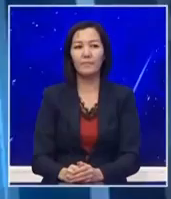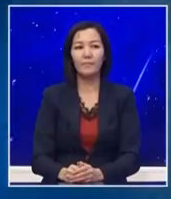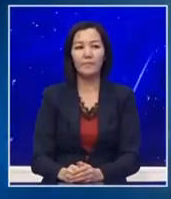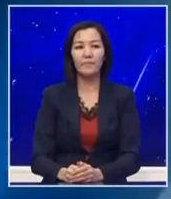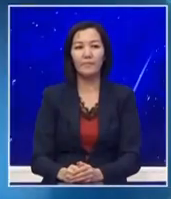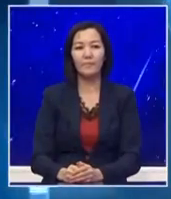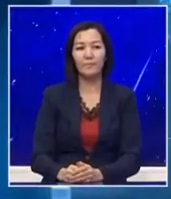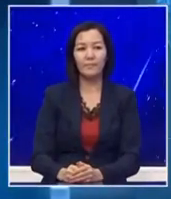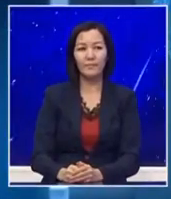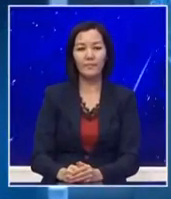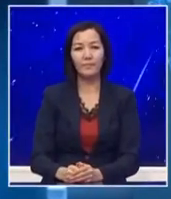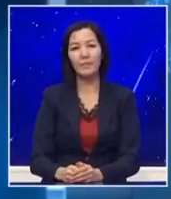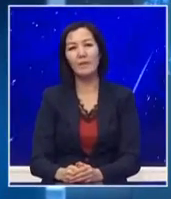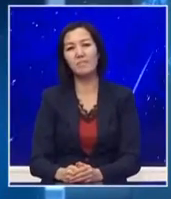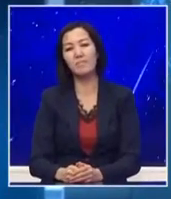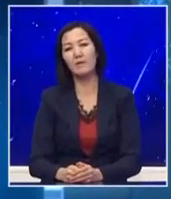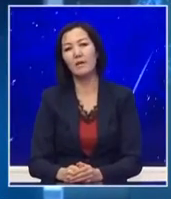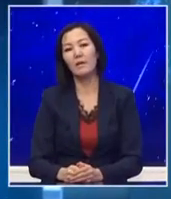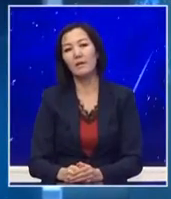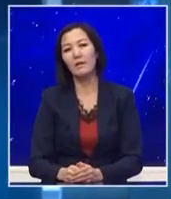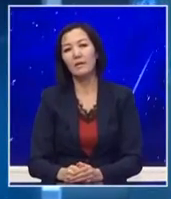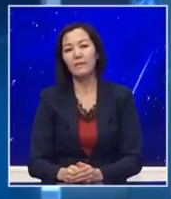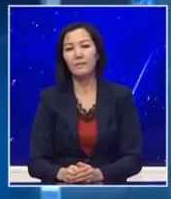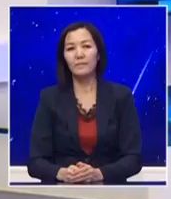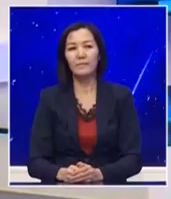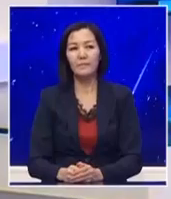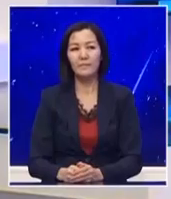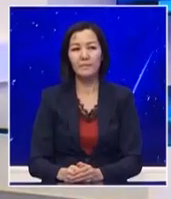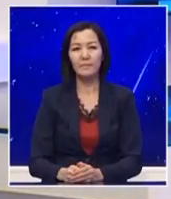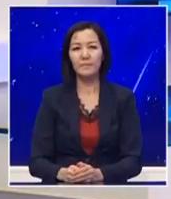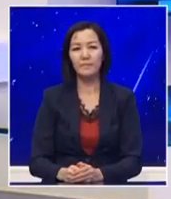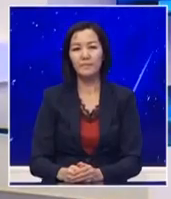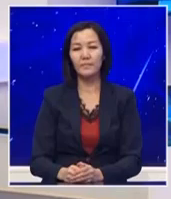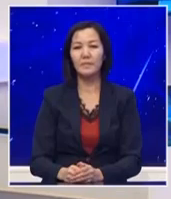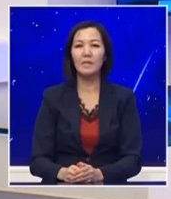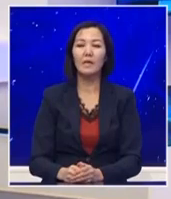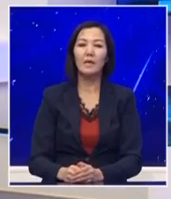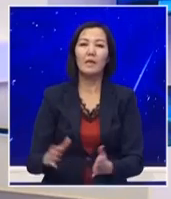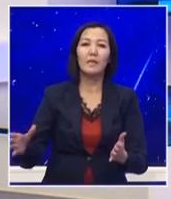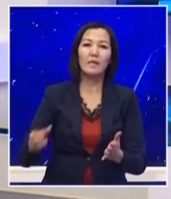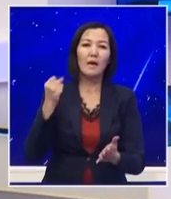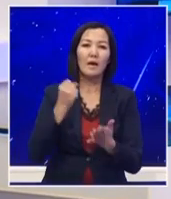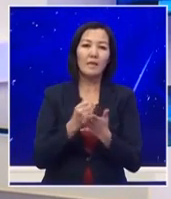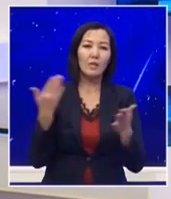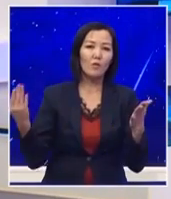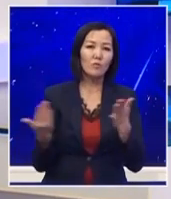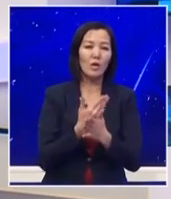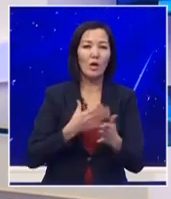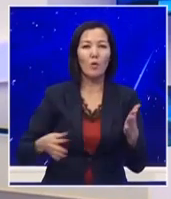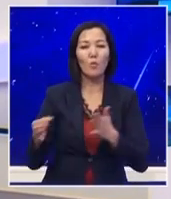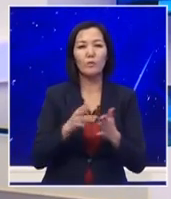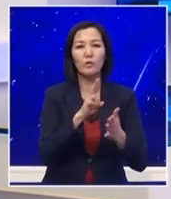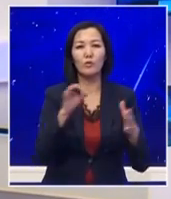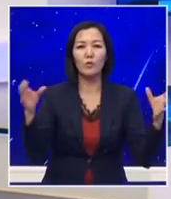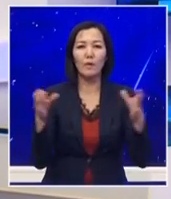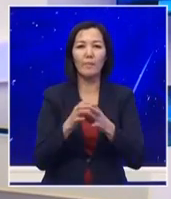Нұржан Мұқанов, Жасұлан Шымкенже, Жетісу телеарнасы. Кадрлық тағайындау. Облыстық Нұр Отан партиясы